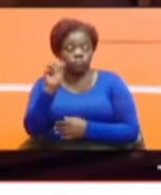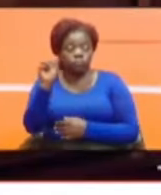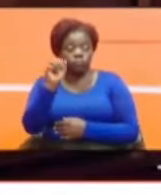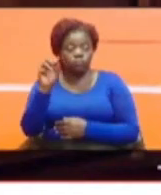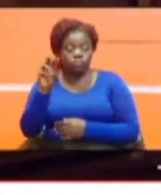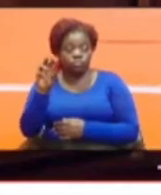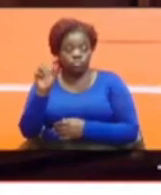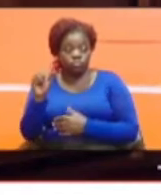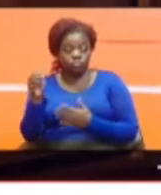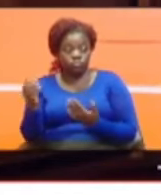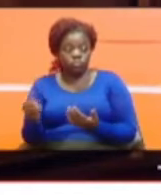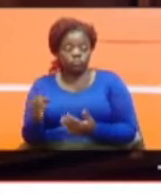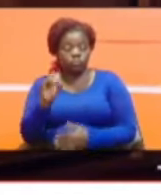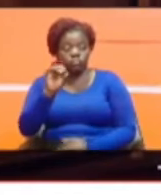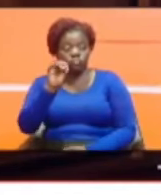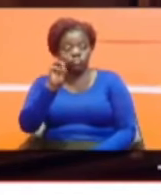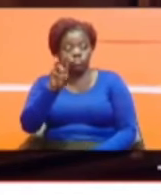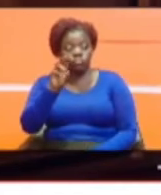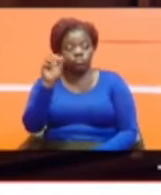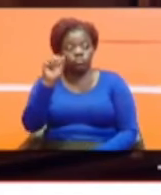to Israel waswa.